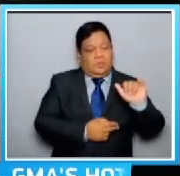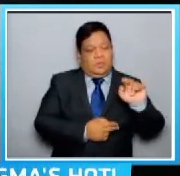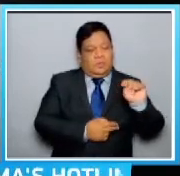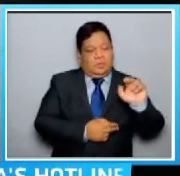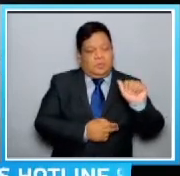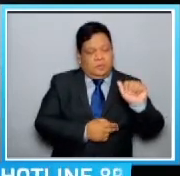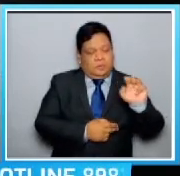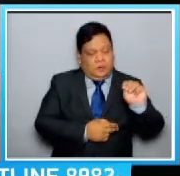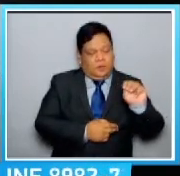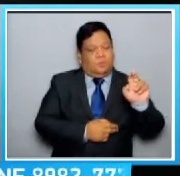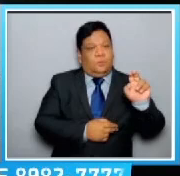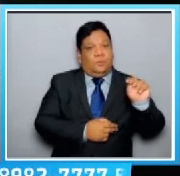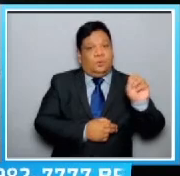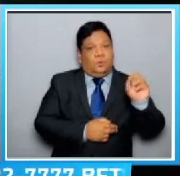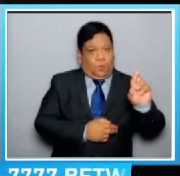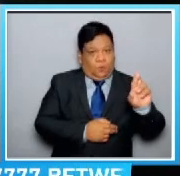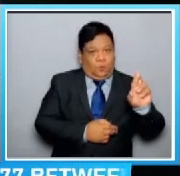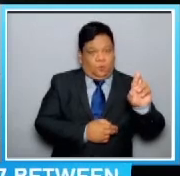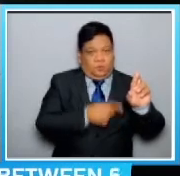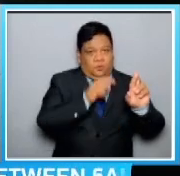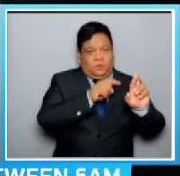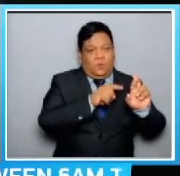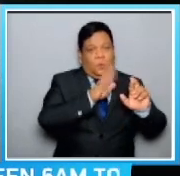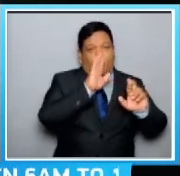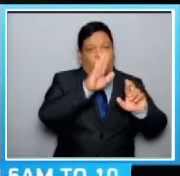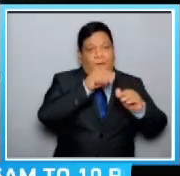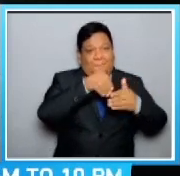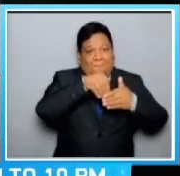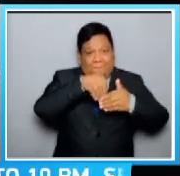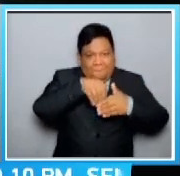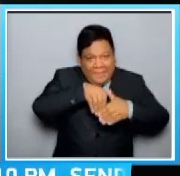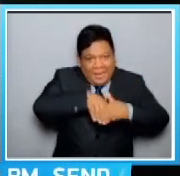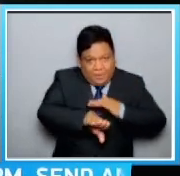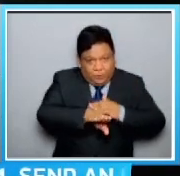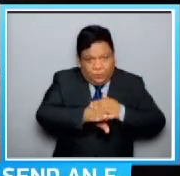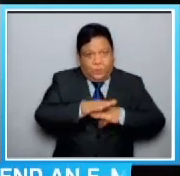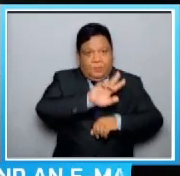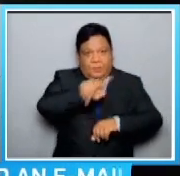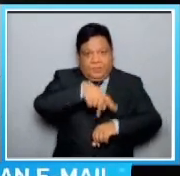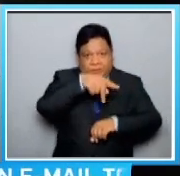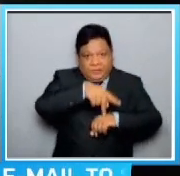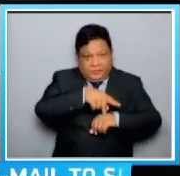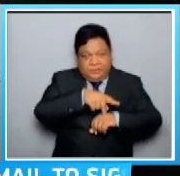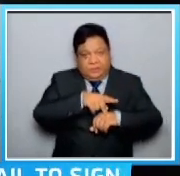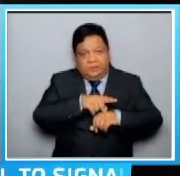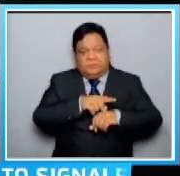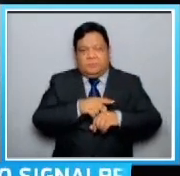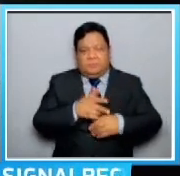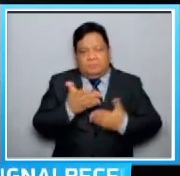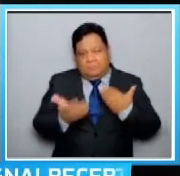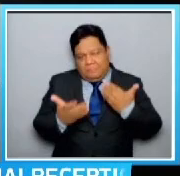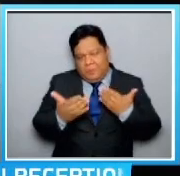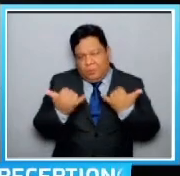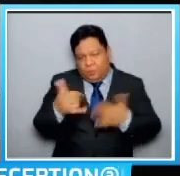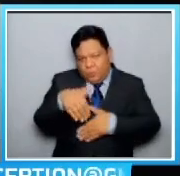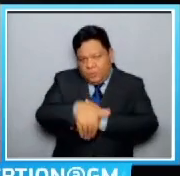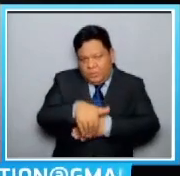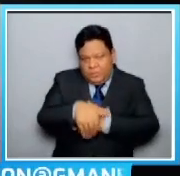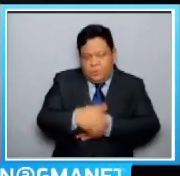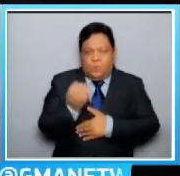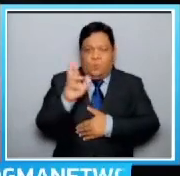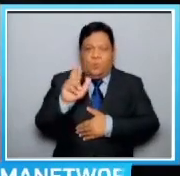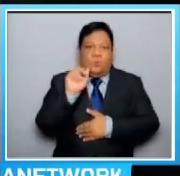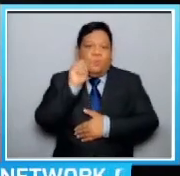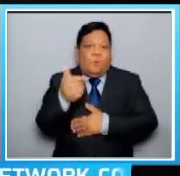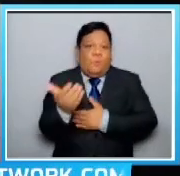Ay papasok. Inaasahang papasok kung hindi man mamayang gabi, bukas ng umaga. Ito